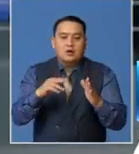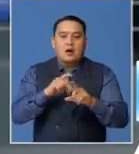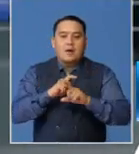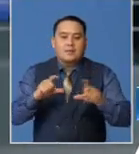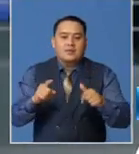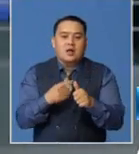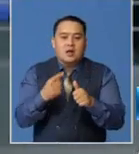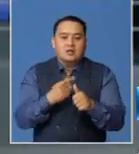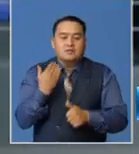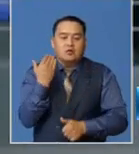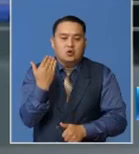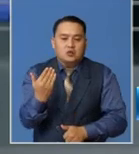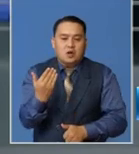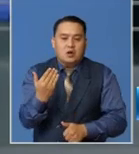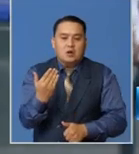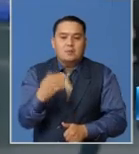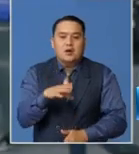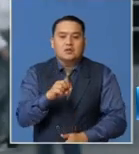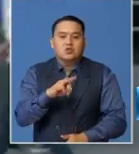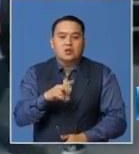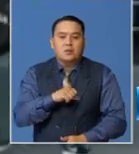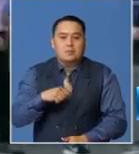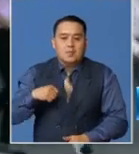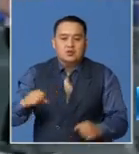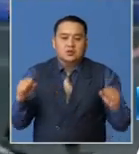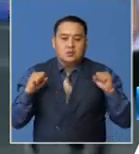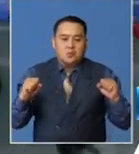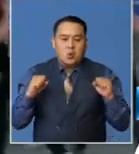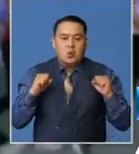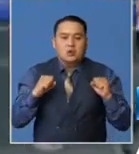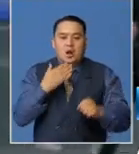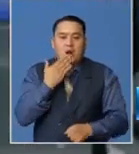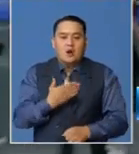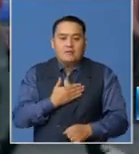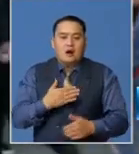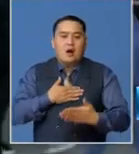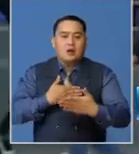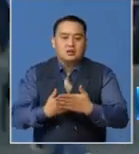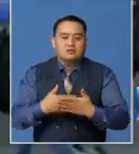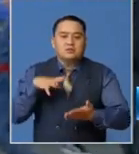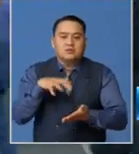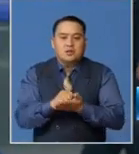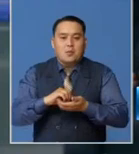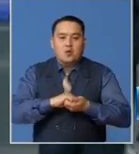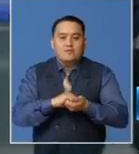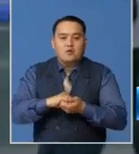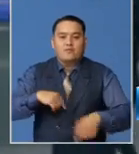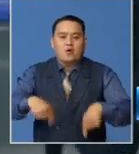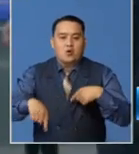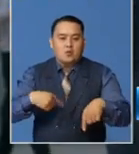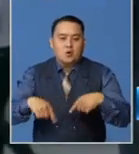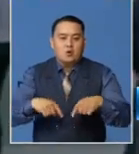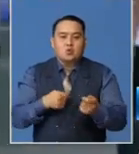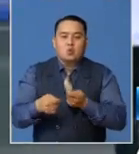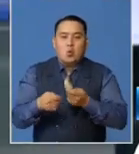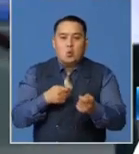названный в его честь вообще каторжане сам был приверженцем спорта юности он очень активно занимался борьбой и футболом занимая